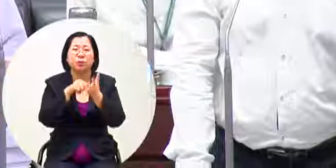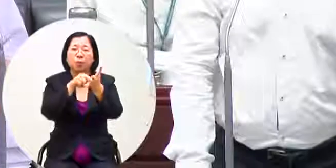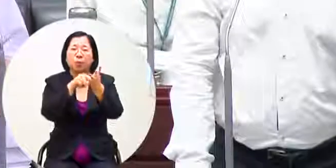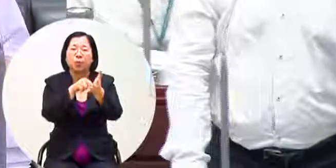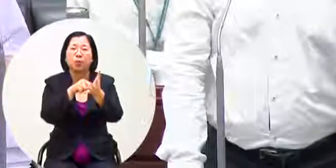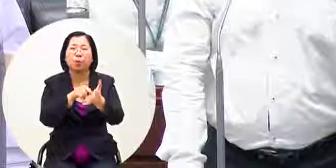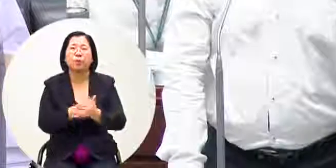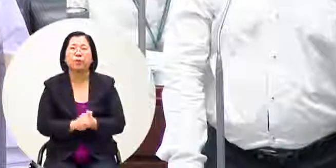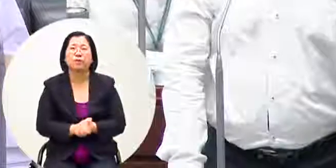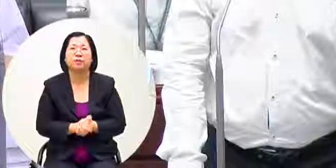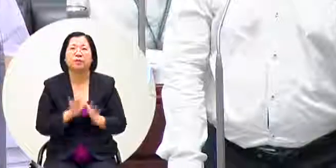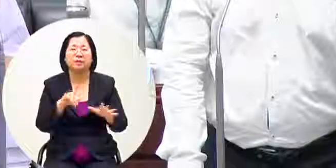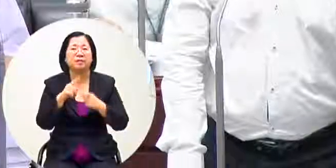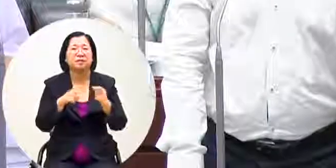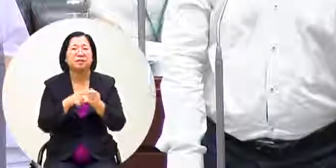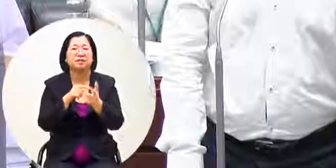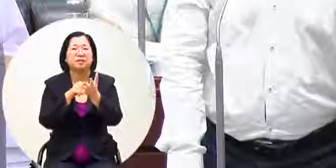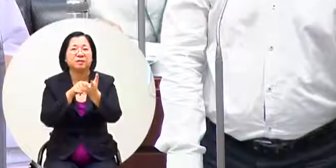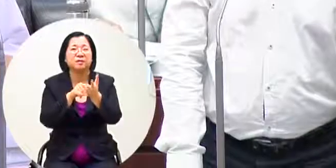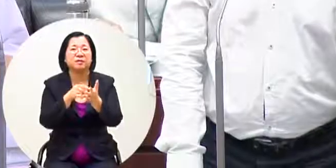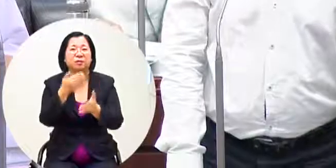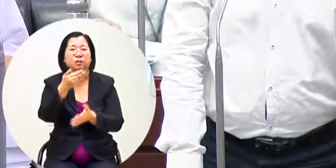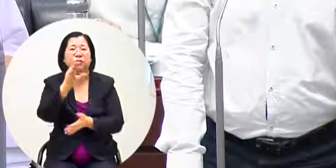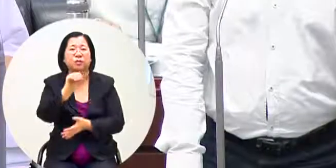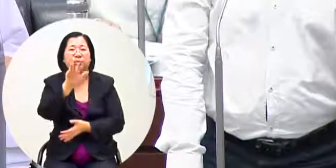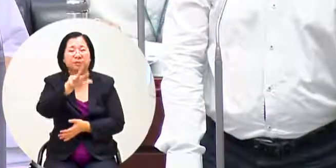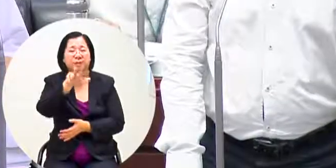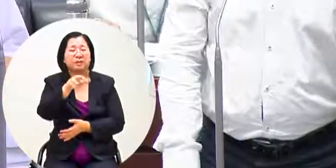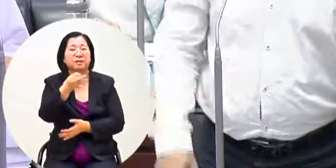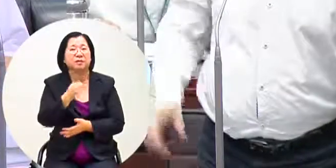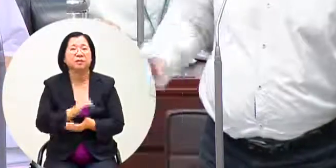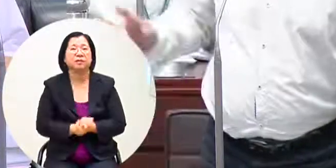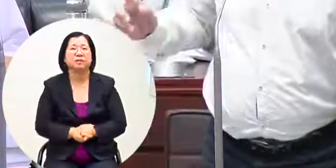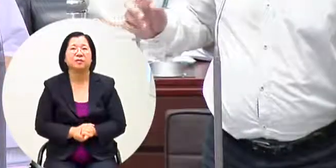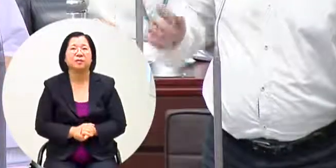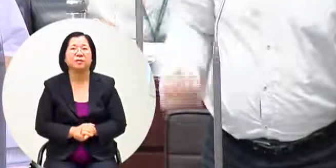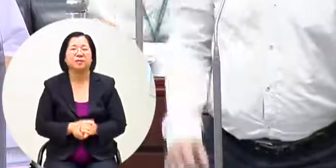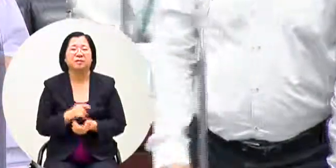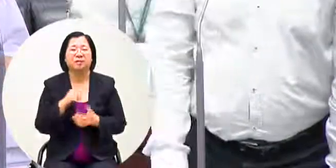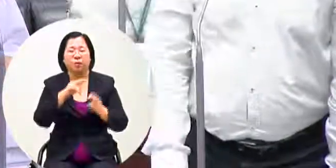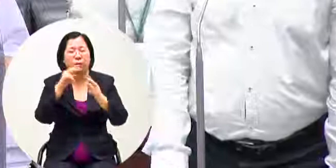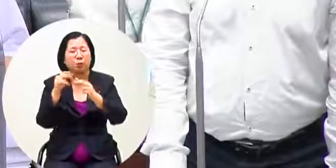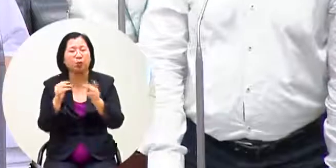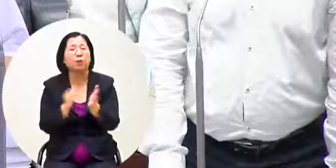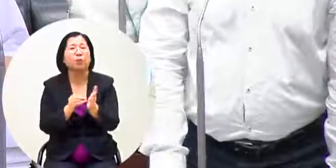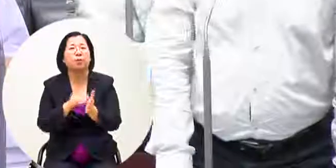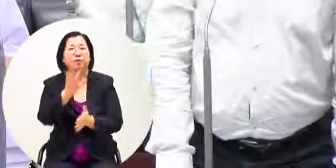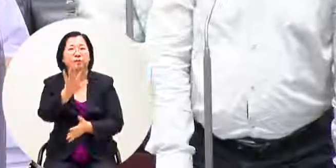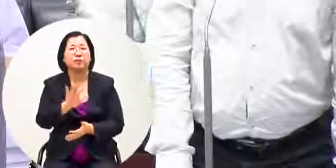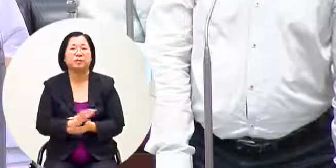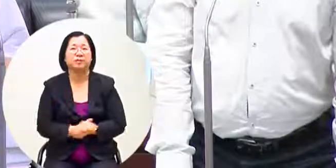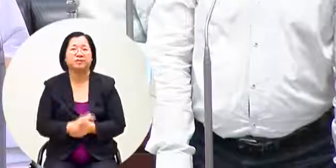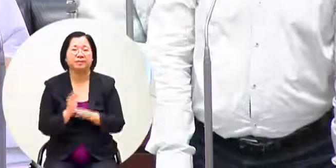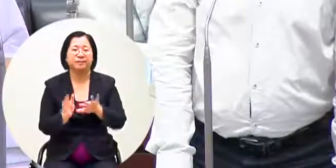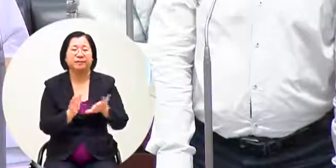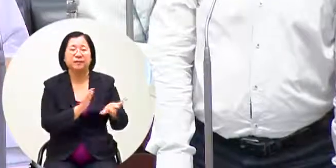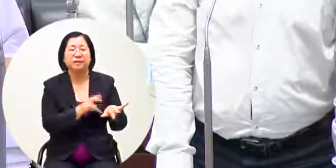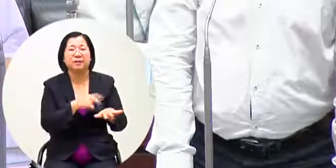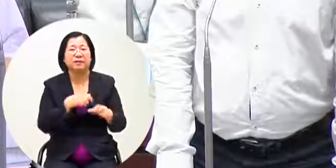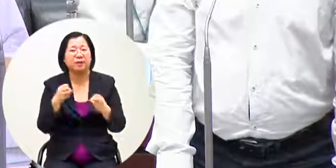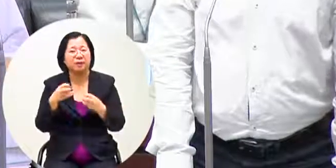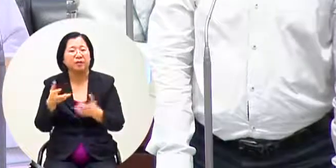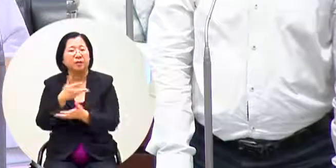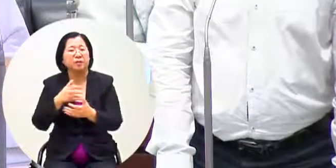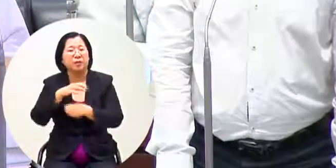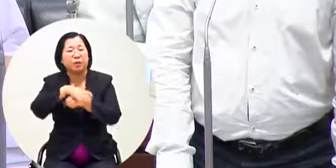争取98,000元的这个钱来做这个修缮，那另外阮阁有协调咱这个环保局，啊，伊来找这个